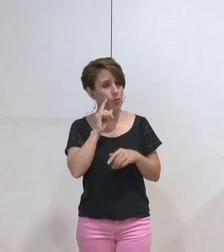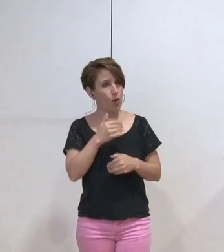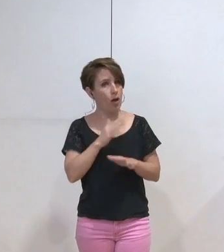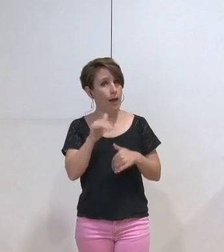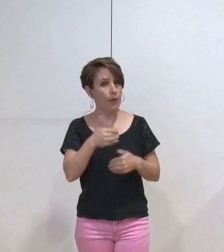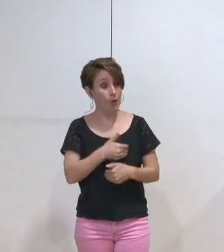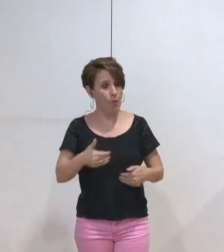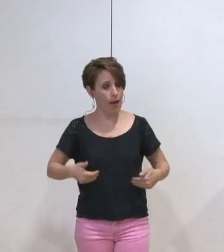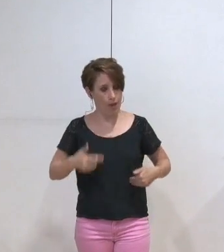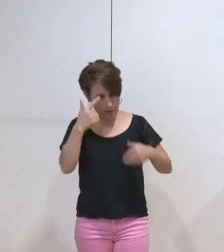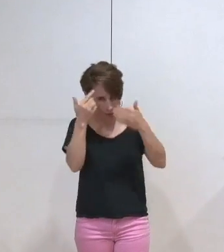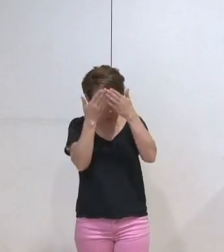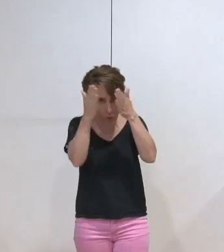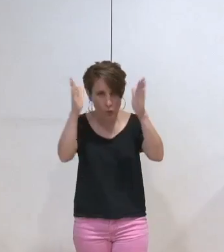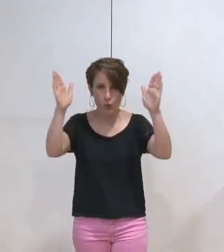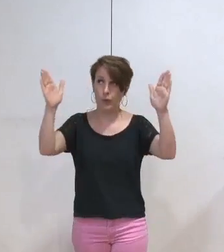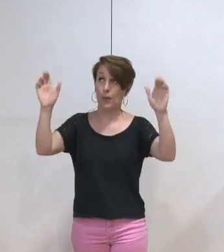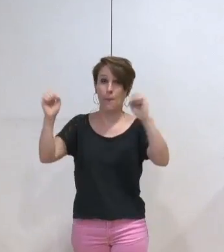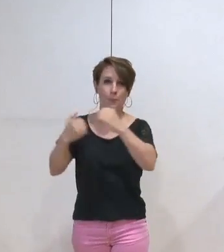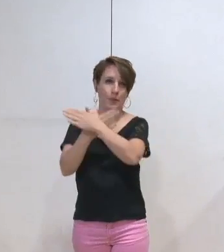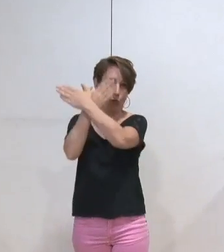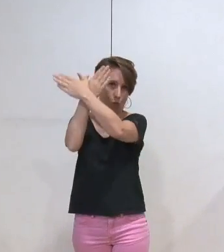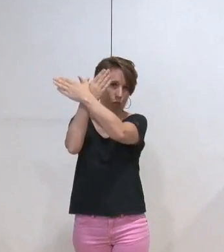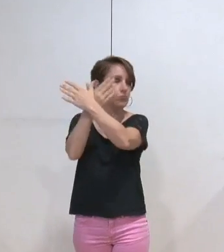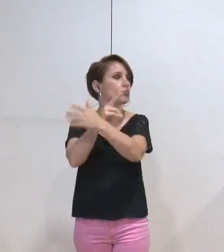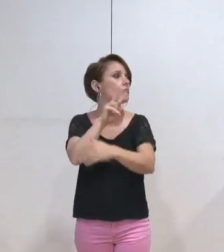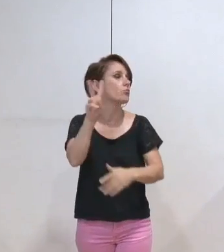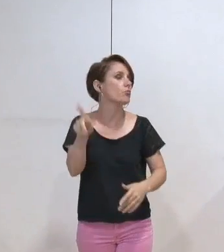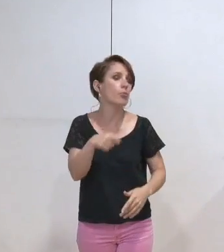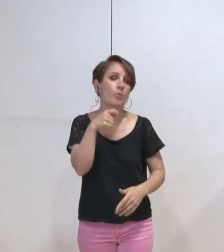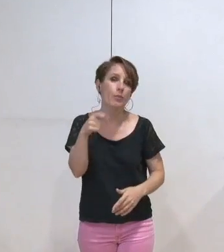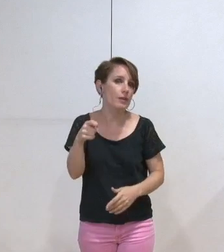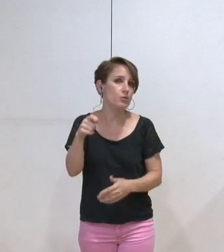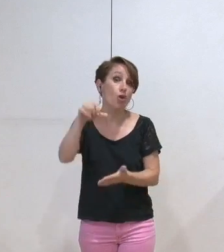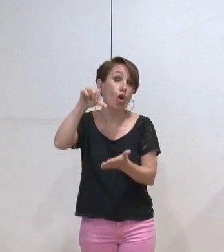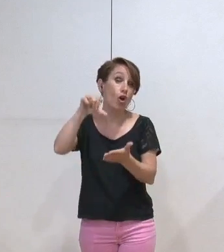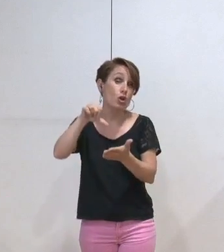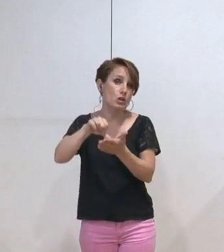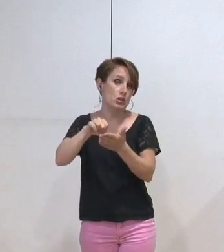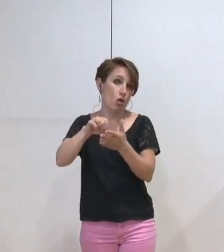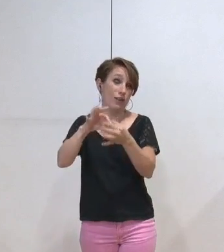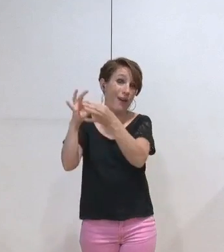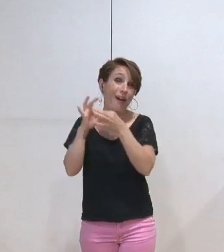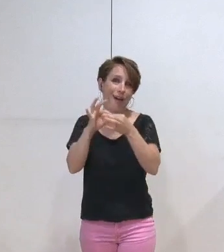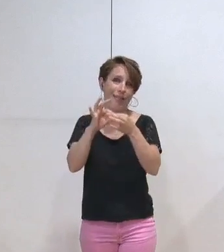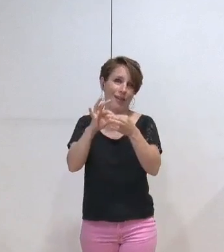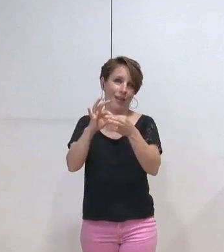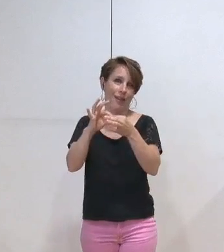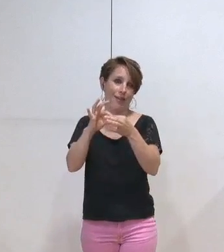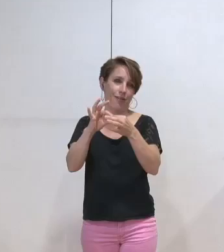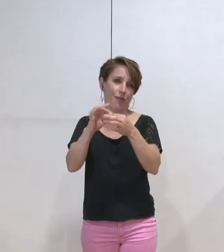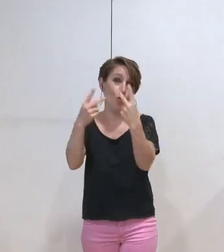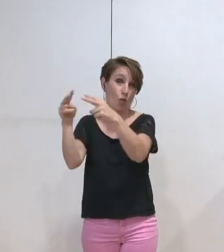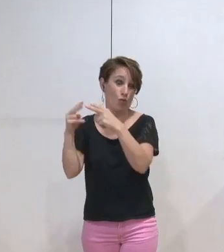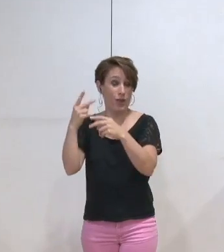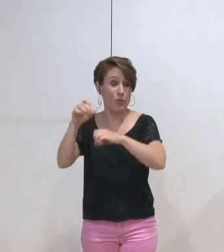métropole effectivement l'idée d'un centre intercommunal d'action sociale au niveau de la métropole est une idée intéressante même